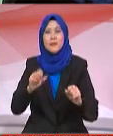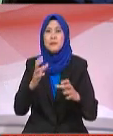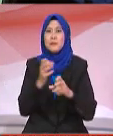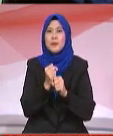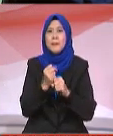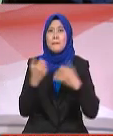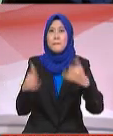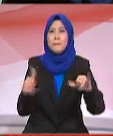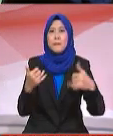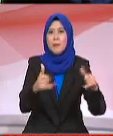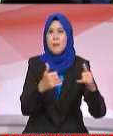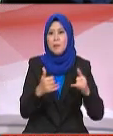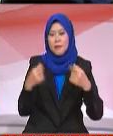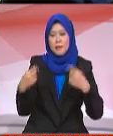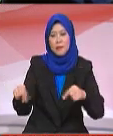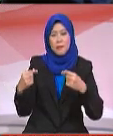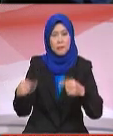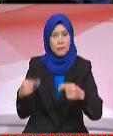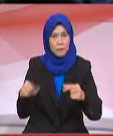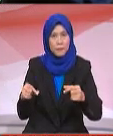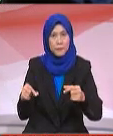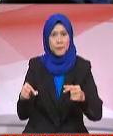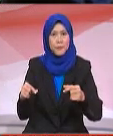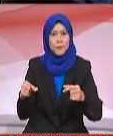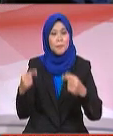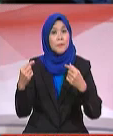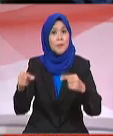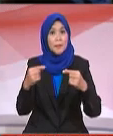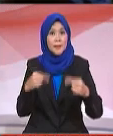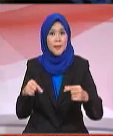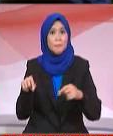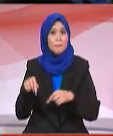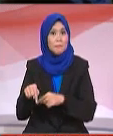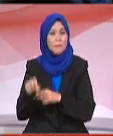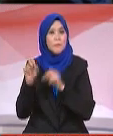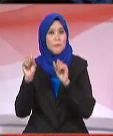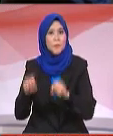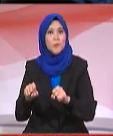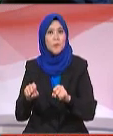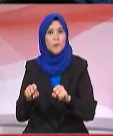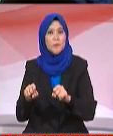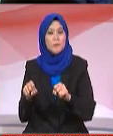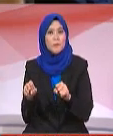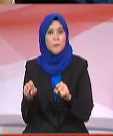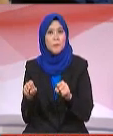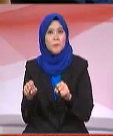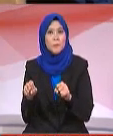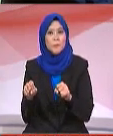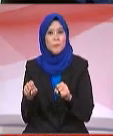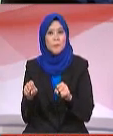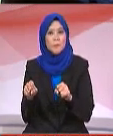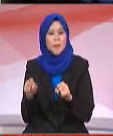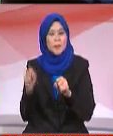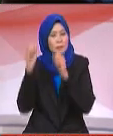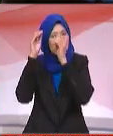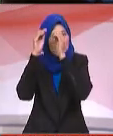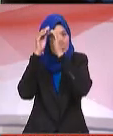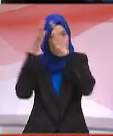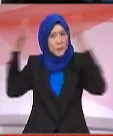main game yang mana game ini dapat lagi untuk mencerangkinkan